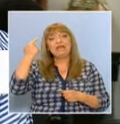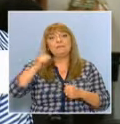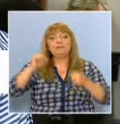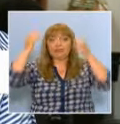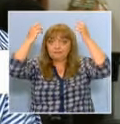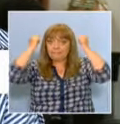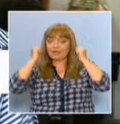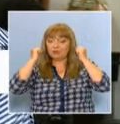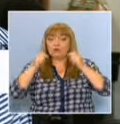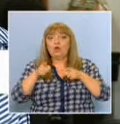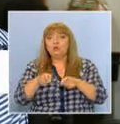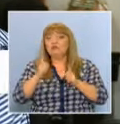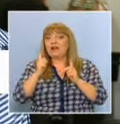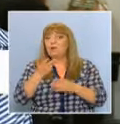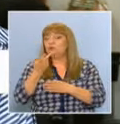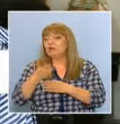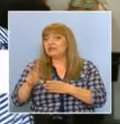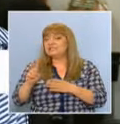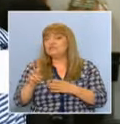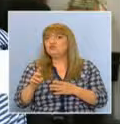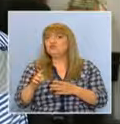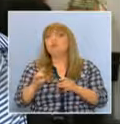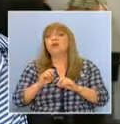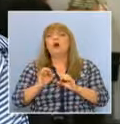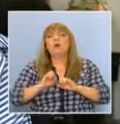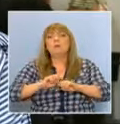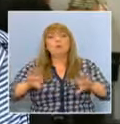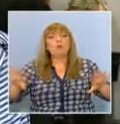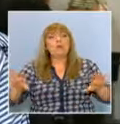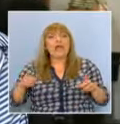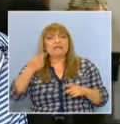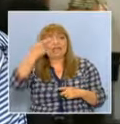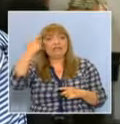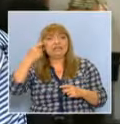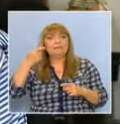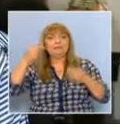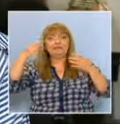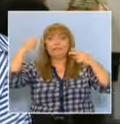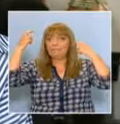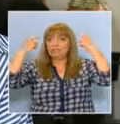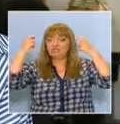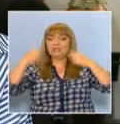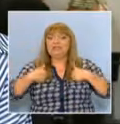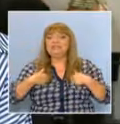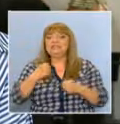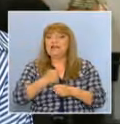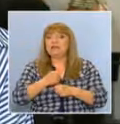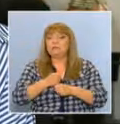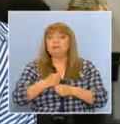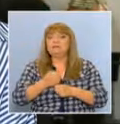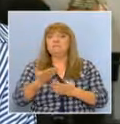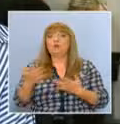различно от популярния грим или създаване на прическа, е, че ние работим върху сценични